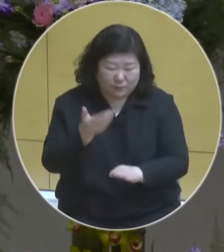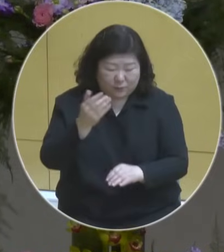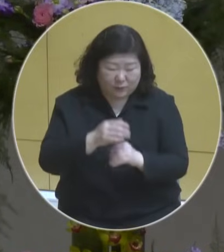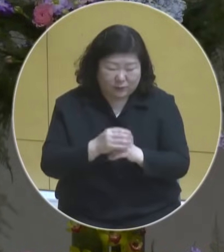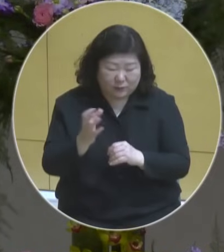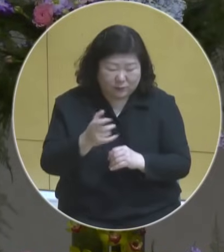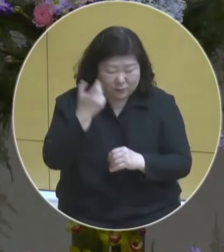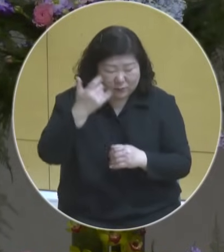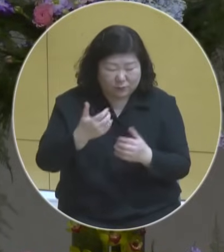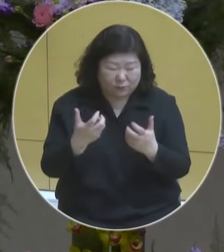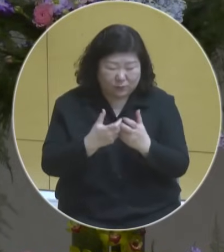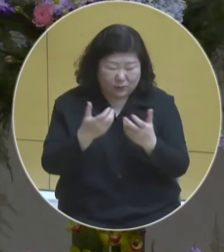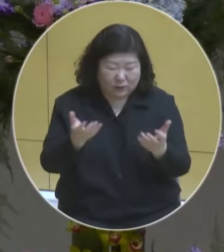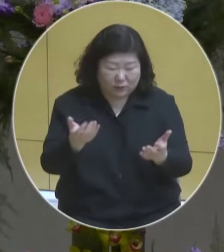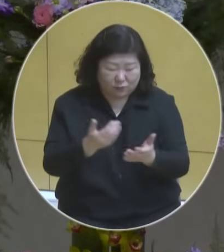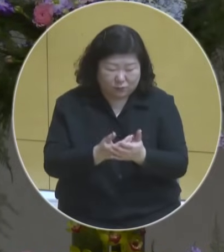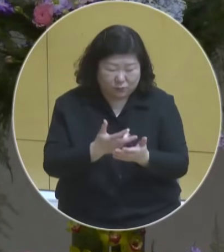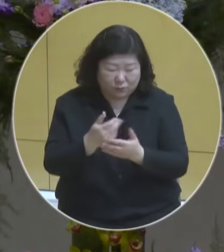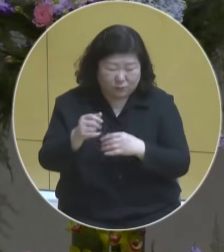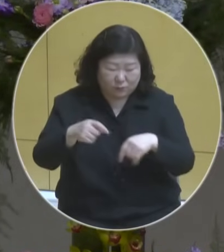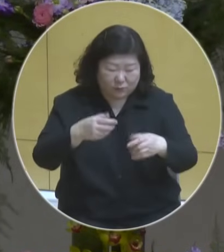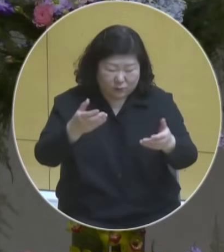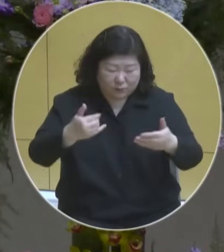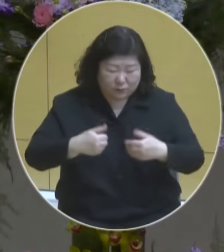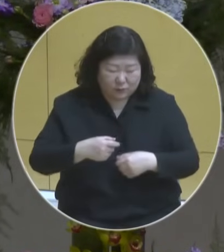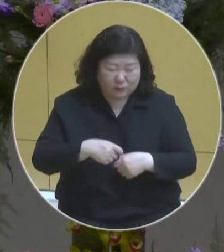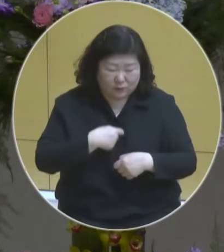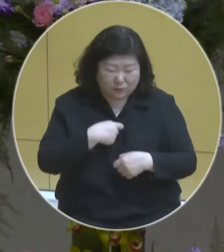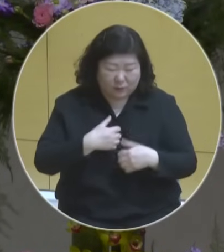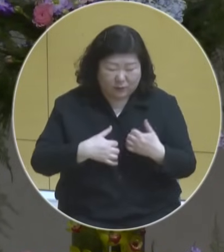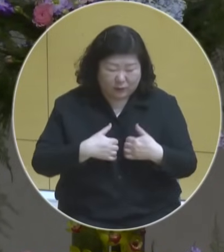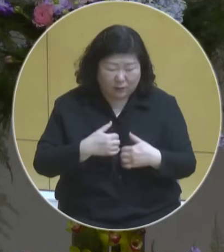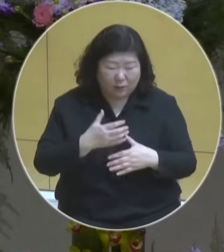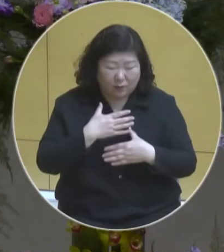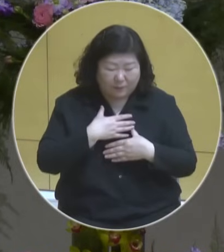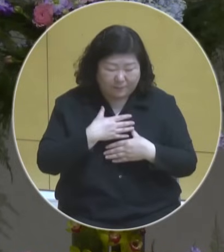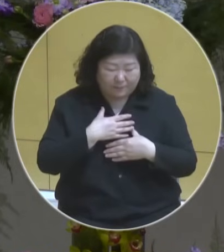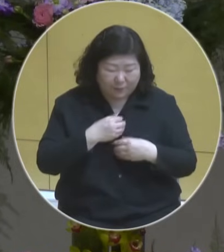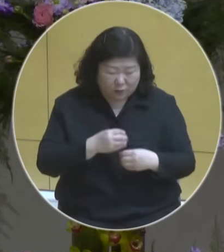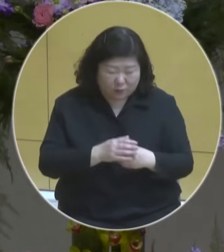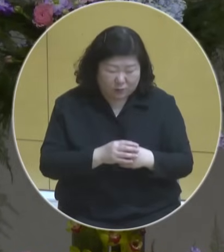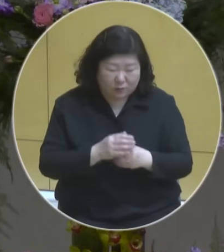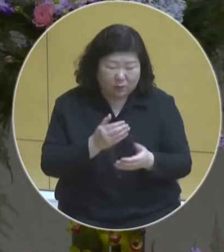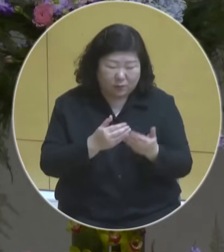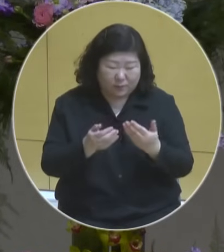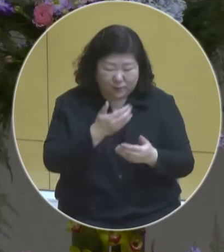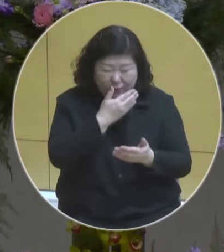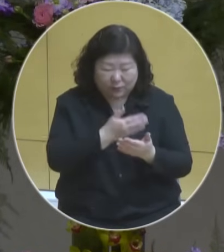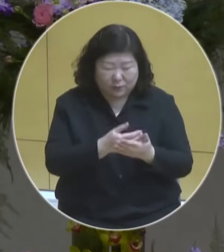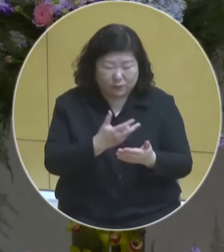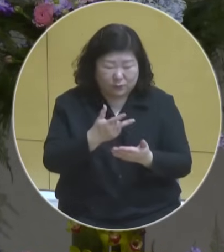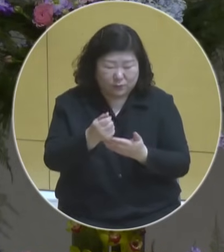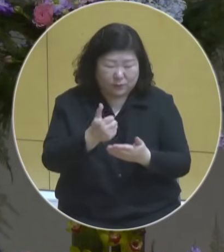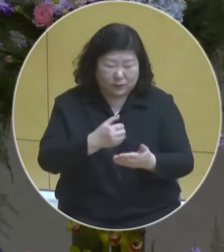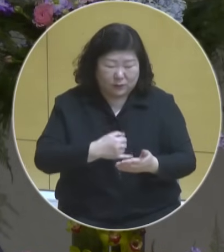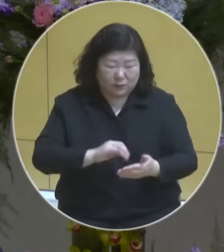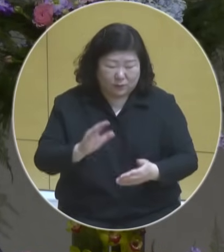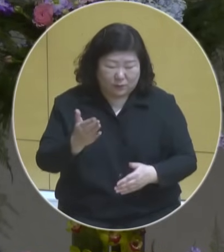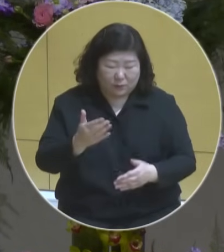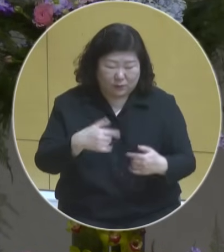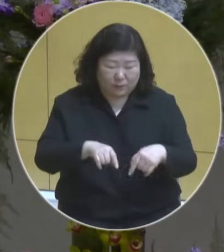통치하시는 하나님 나라의 의와 희락과 화평을 경험할 수 있는 귀한 주님의 자녀들 될 수 있도록 하나님 함께하여